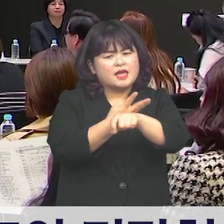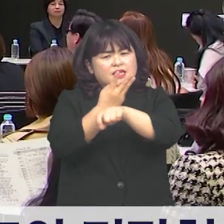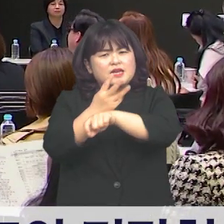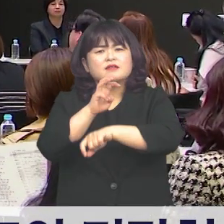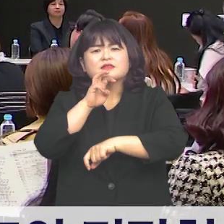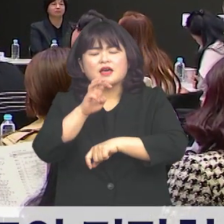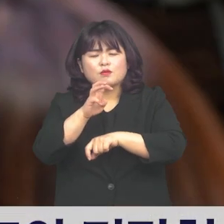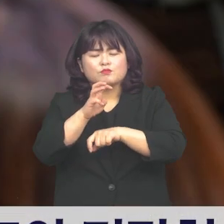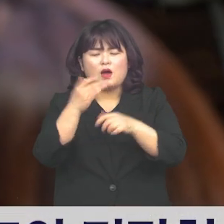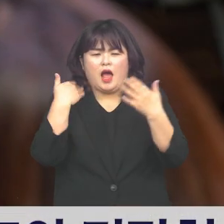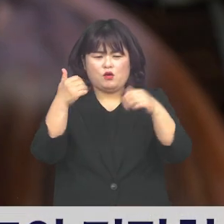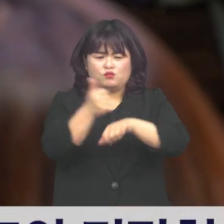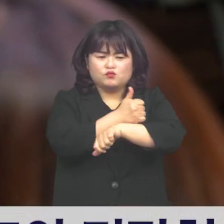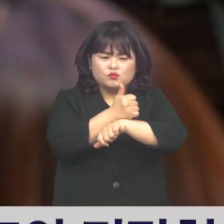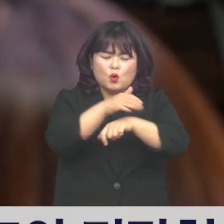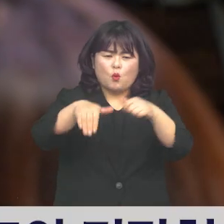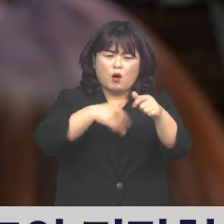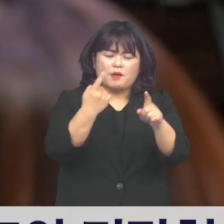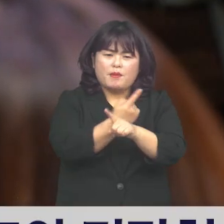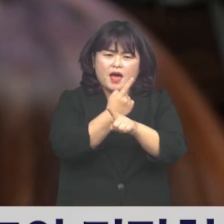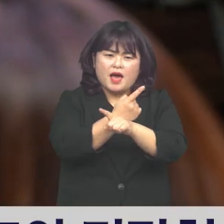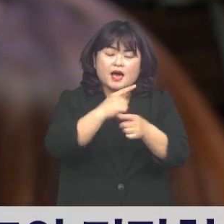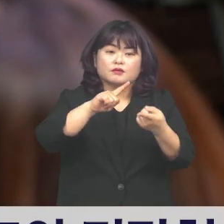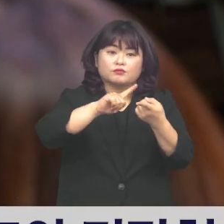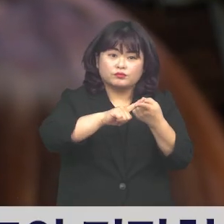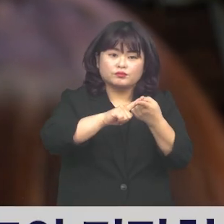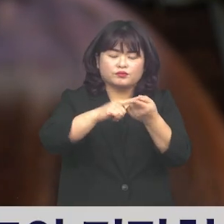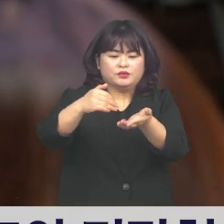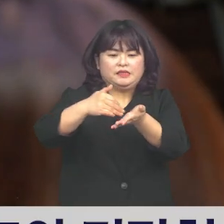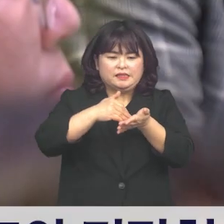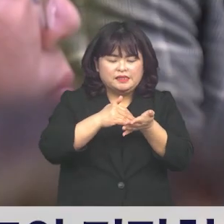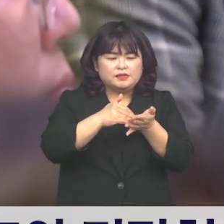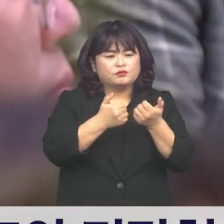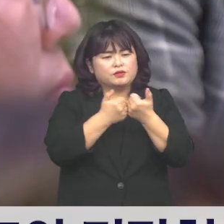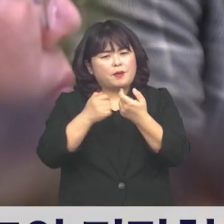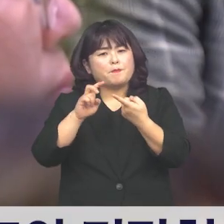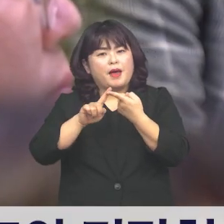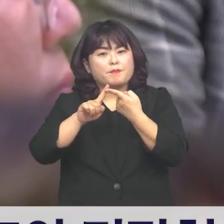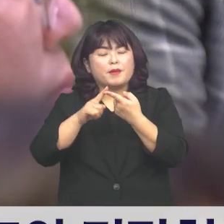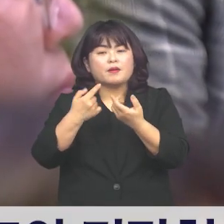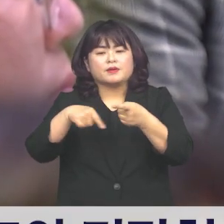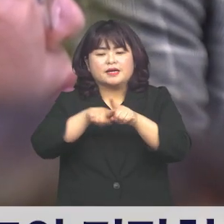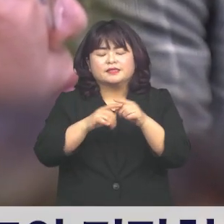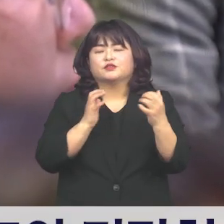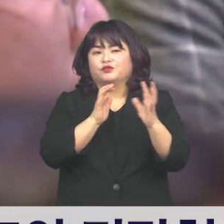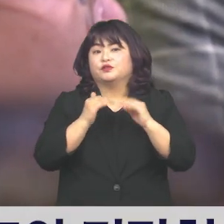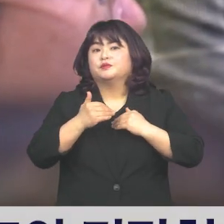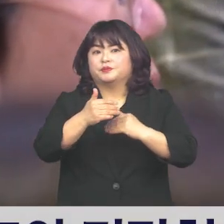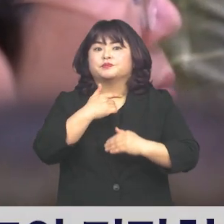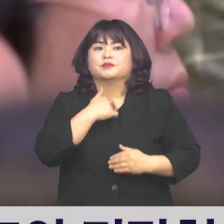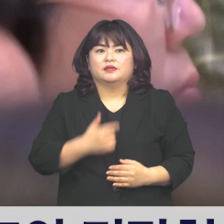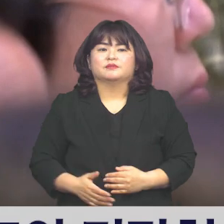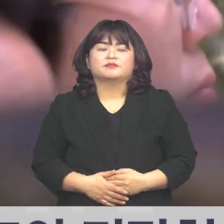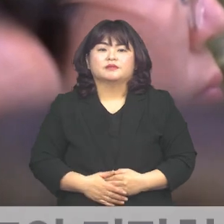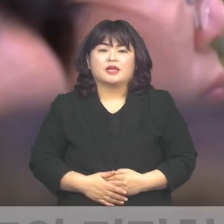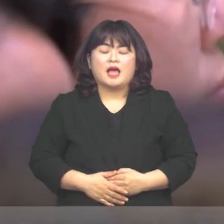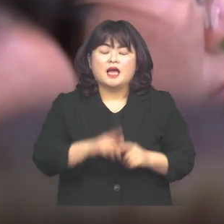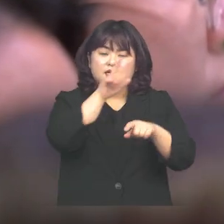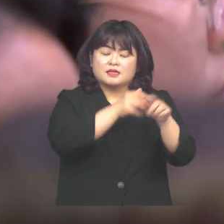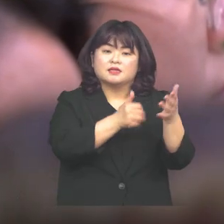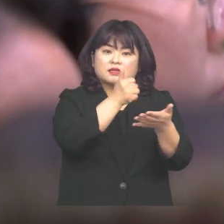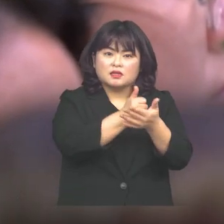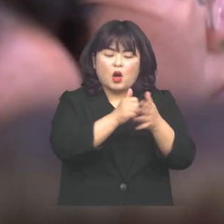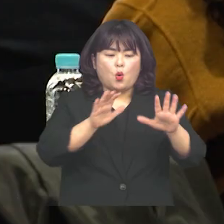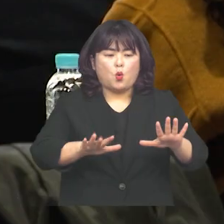3시간 30분 동안 통학 환경 개선 등 건의사항을 청취하고 지원 방안을 논의하는 간담회를 가졌습니다.